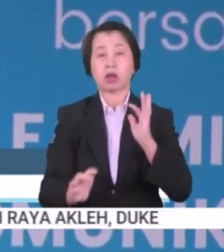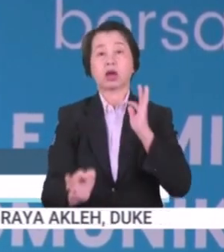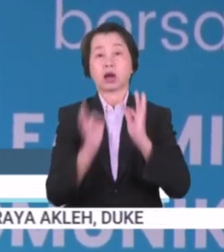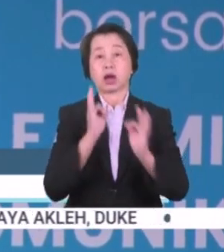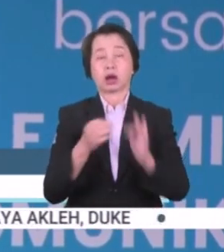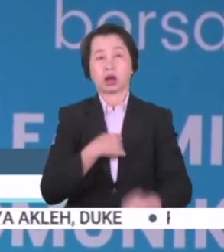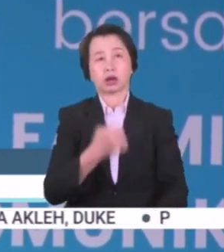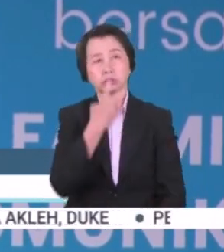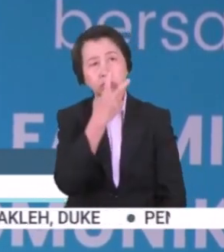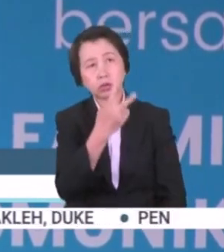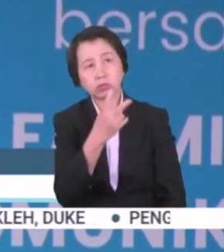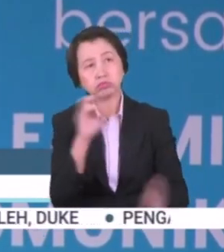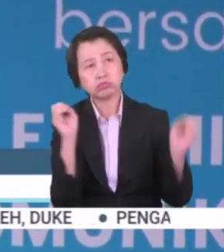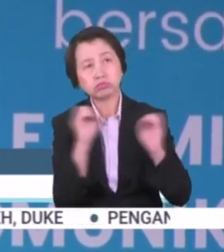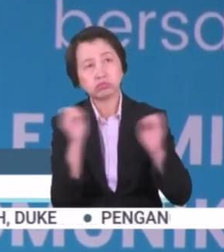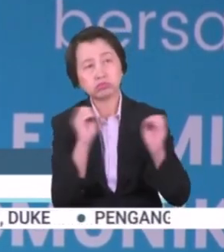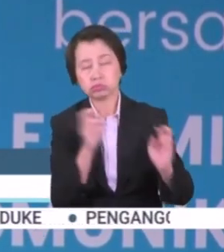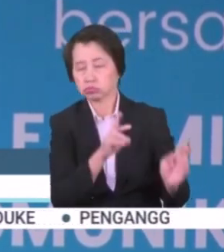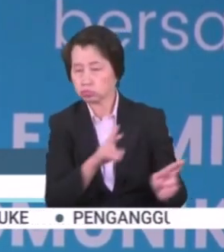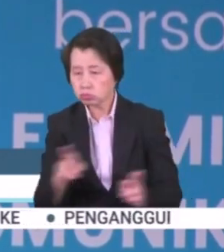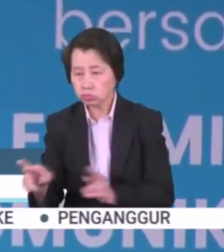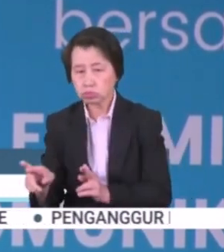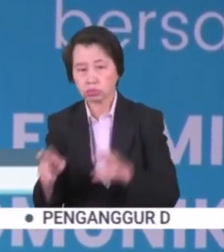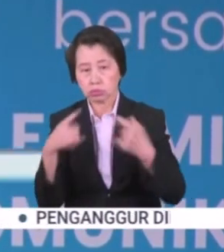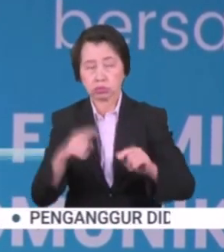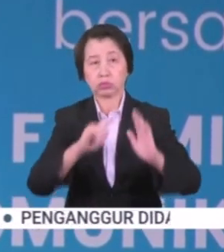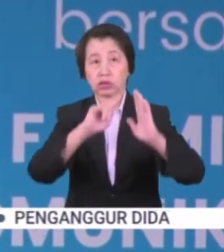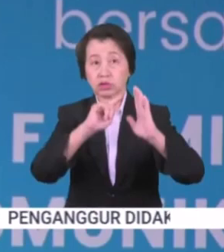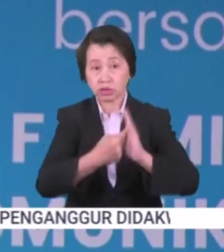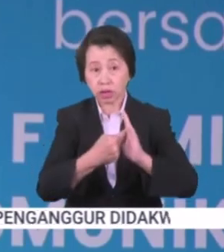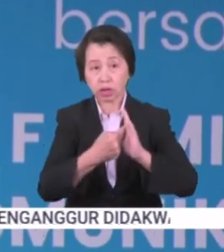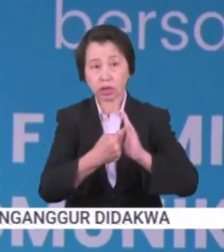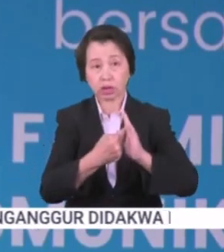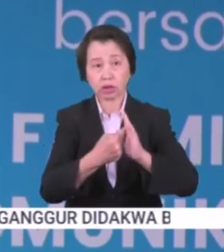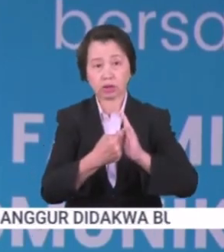tidak ada perancangan segera untuk mengaktifkan